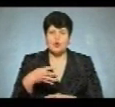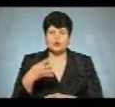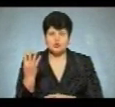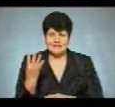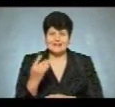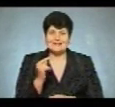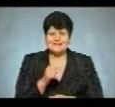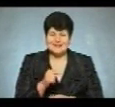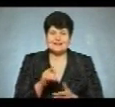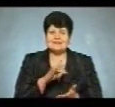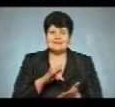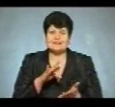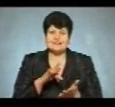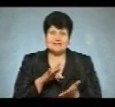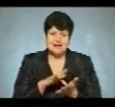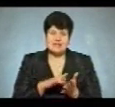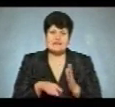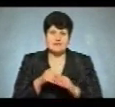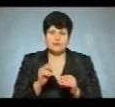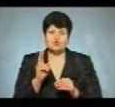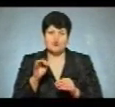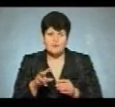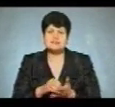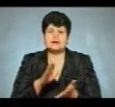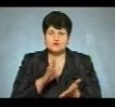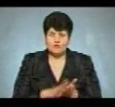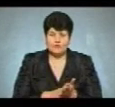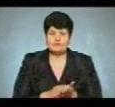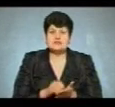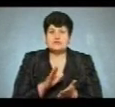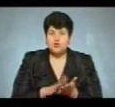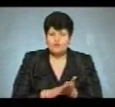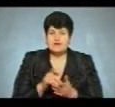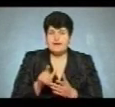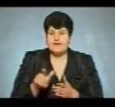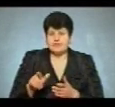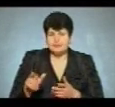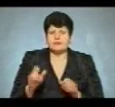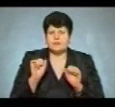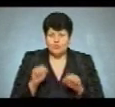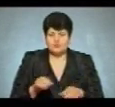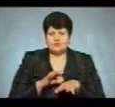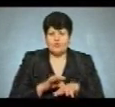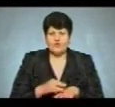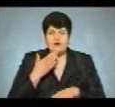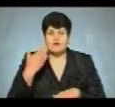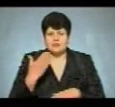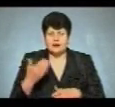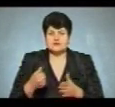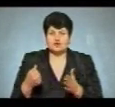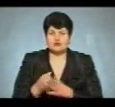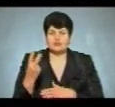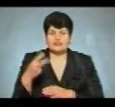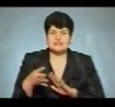них Центрвиборчком зареєстрував. Зареєстровані кандидати можуть проводити передвиборчу агітацію до півночі